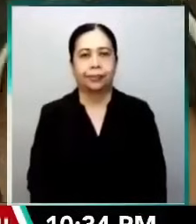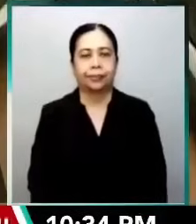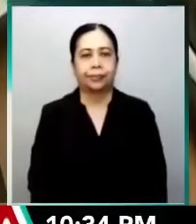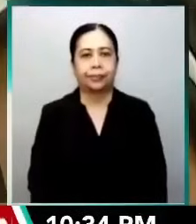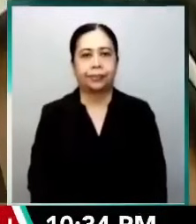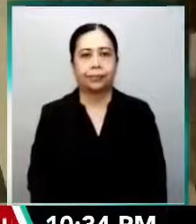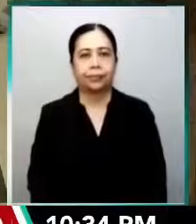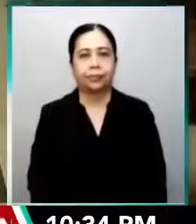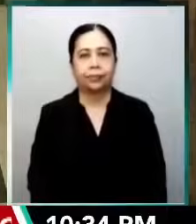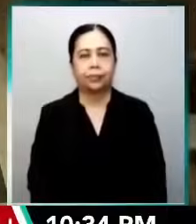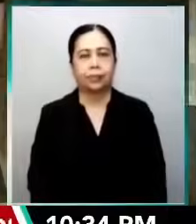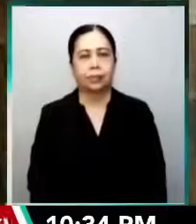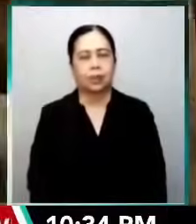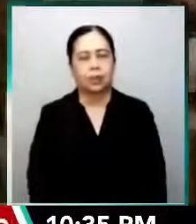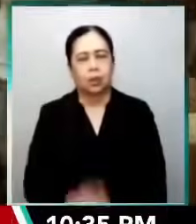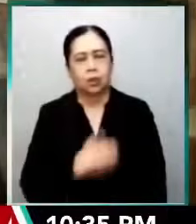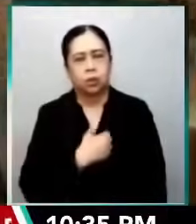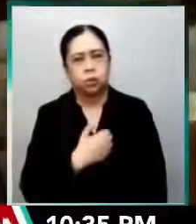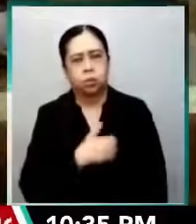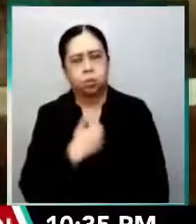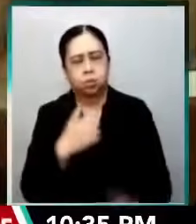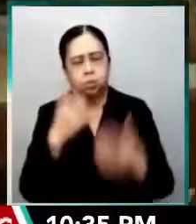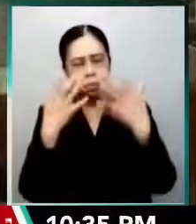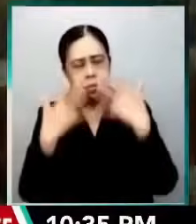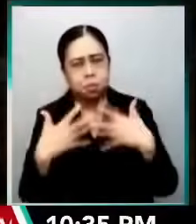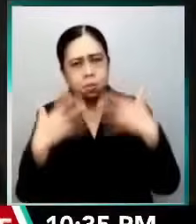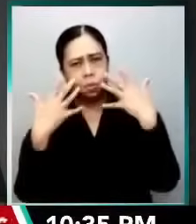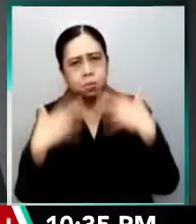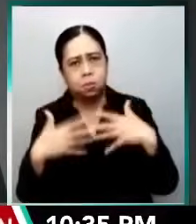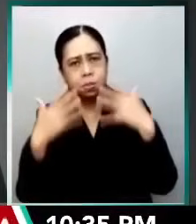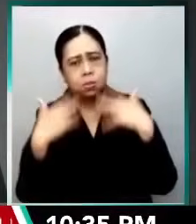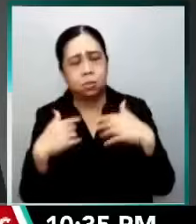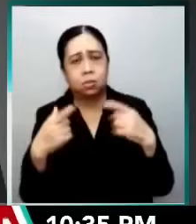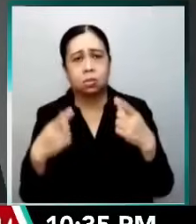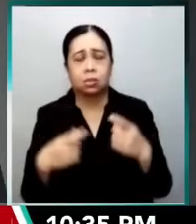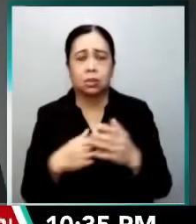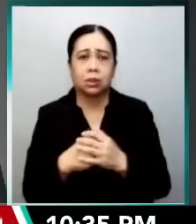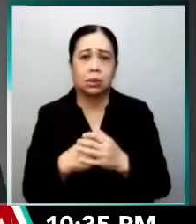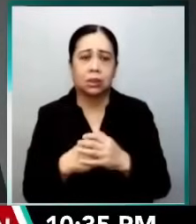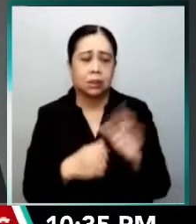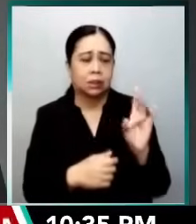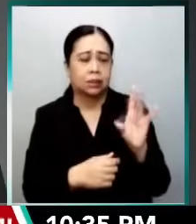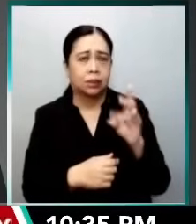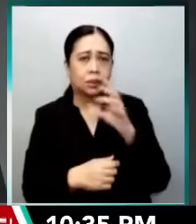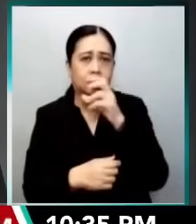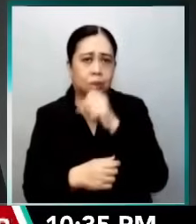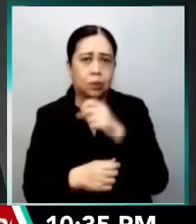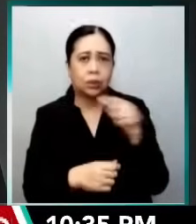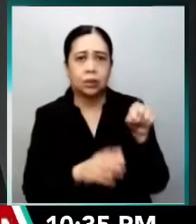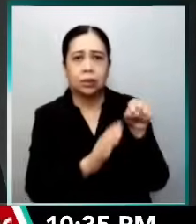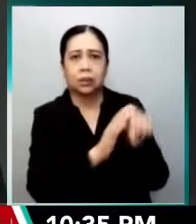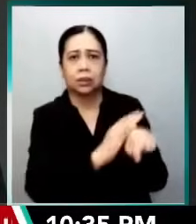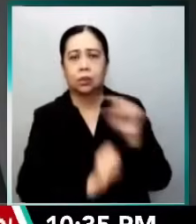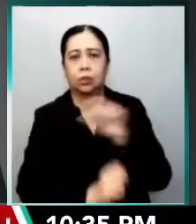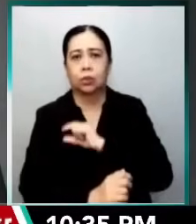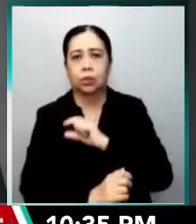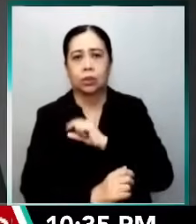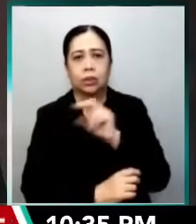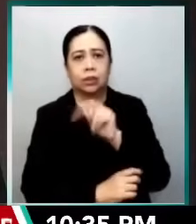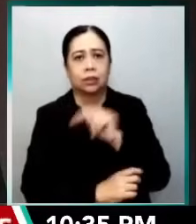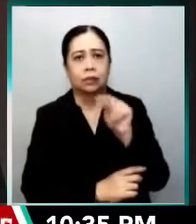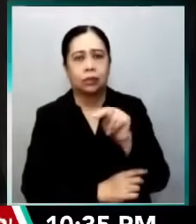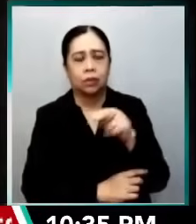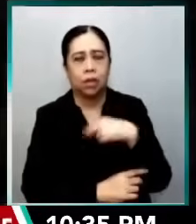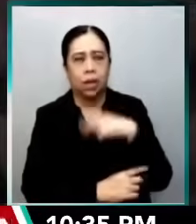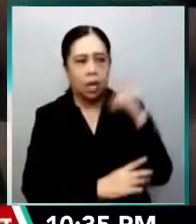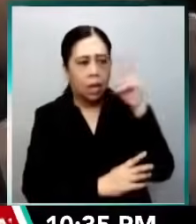Bumuhos ang emosyon sa huling misa para kay Jemboy Baltazar, ang 17-anyos na napatay ng mga pulis na botas matapos mapagkamalang